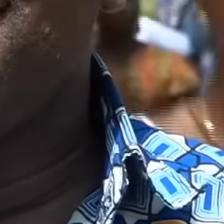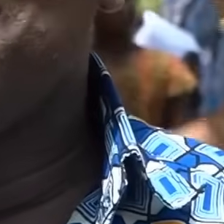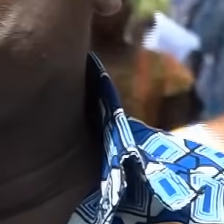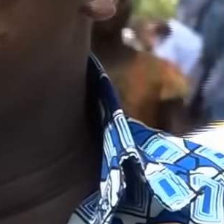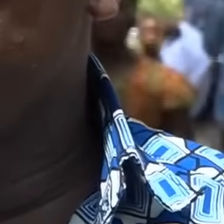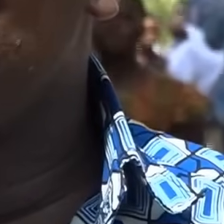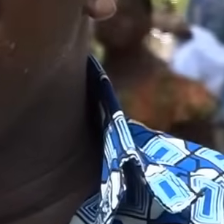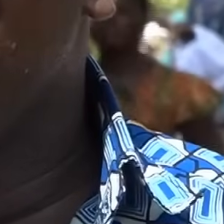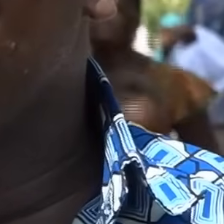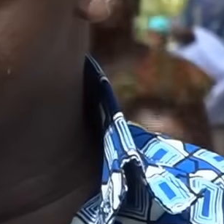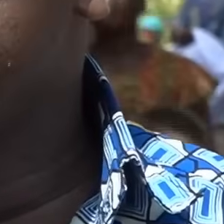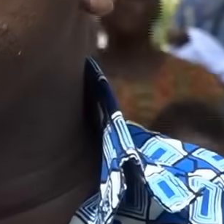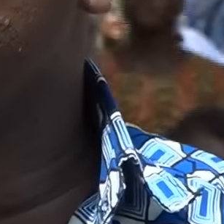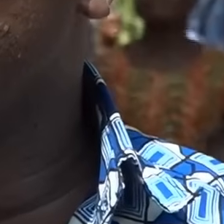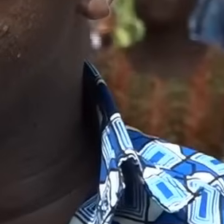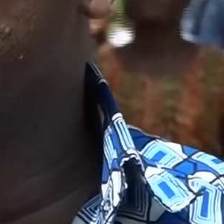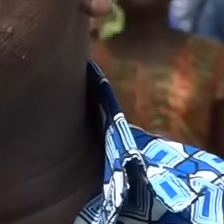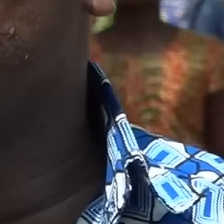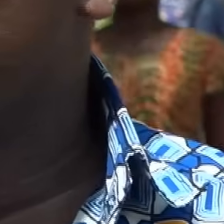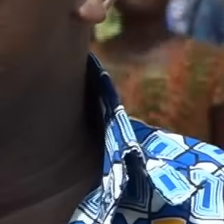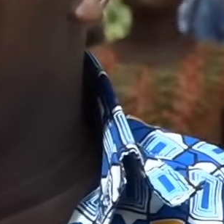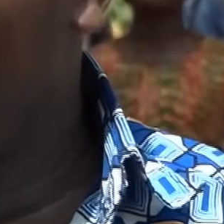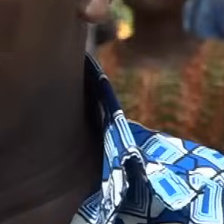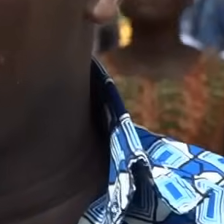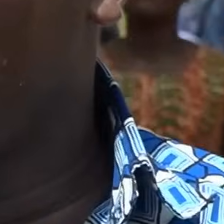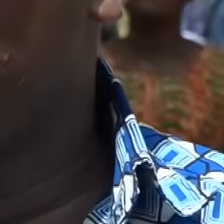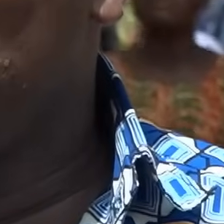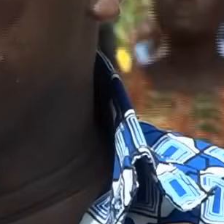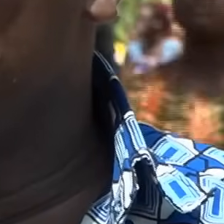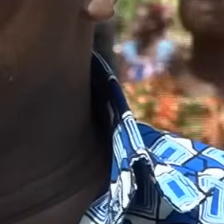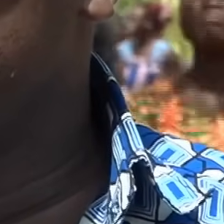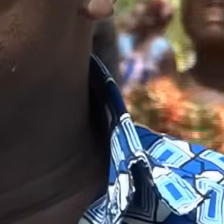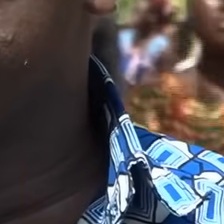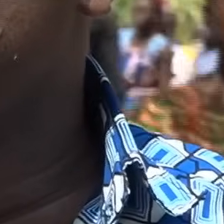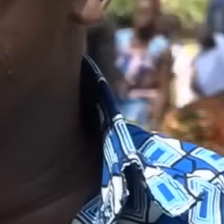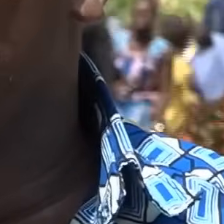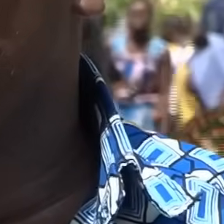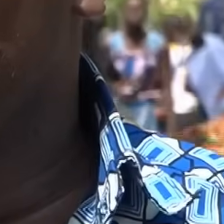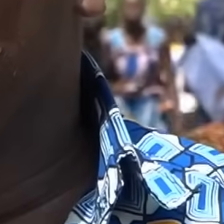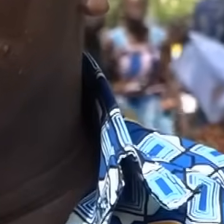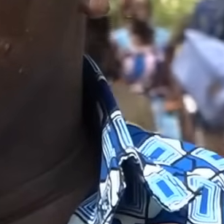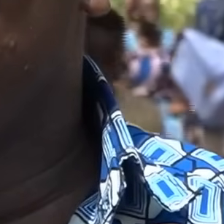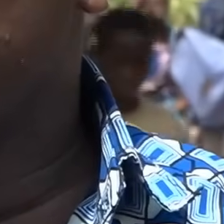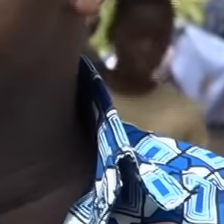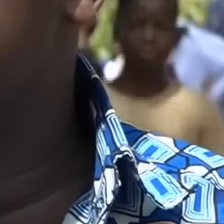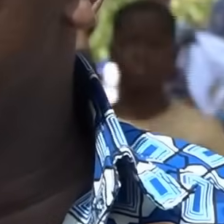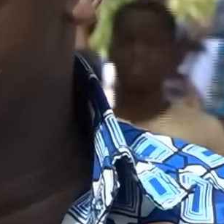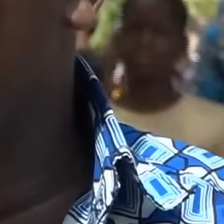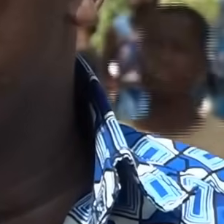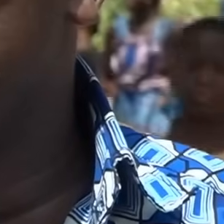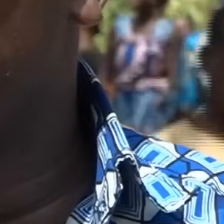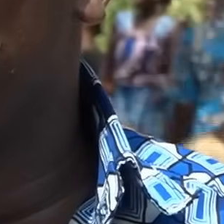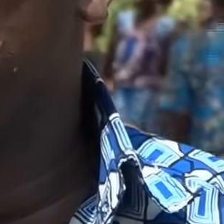ben, c'est toute une grâce d'avoir un président qui s'intéresse aux activités religieuses de son pays. Ça a été une